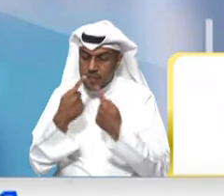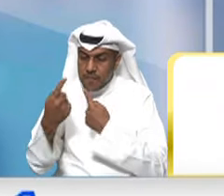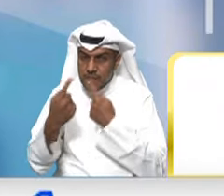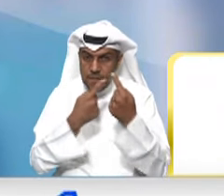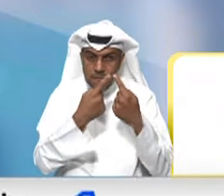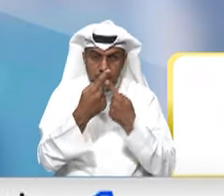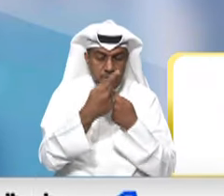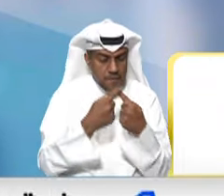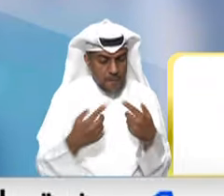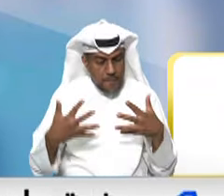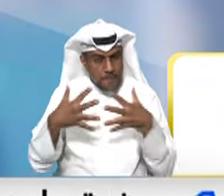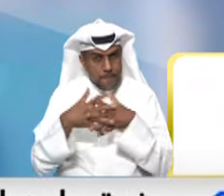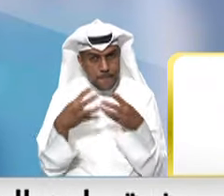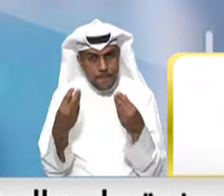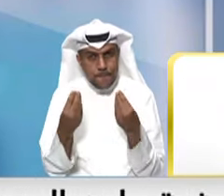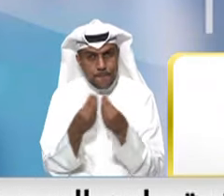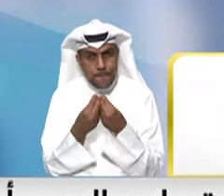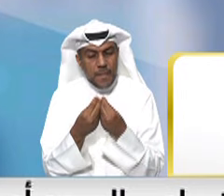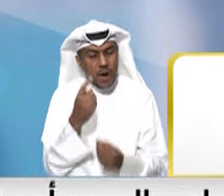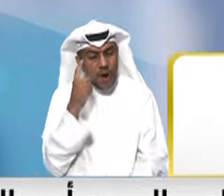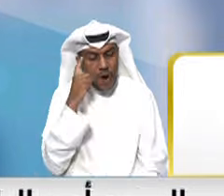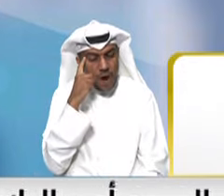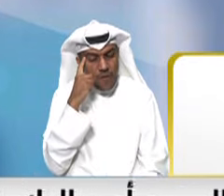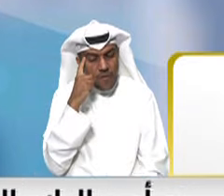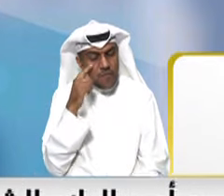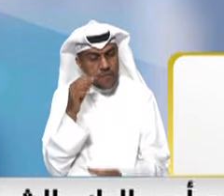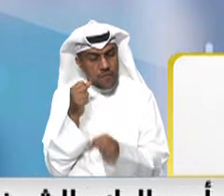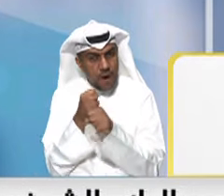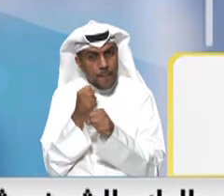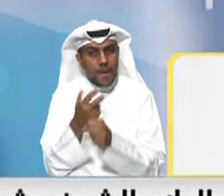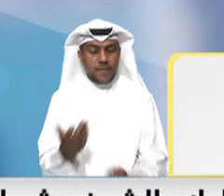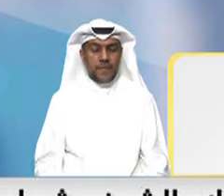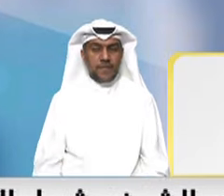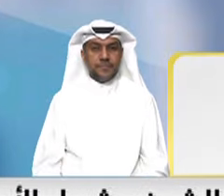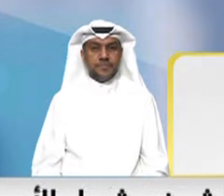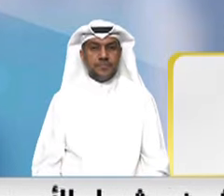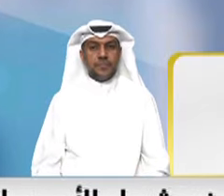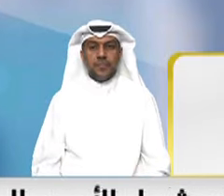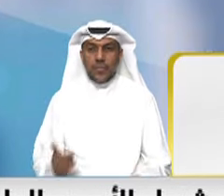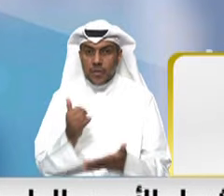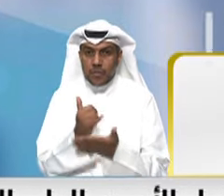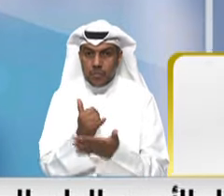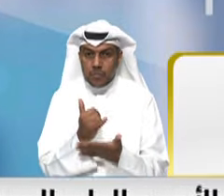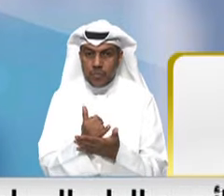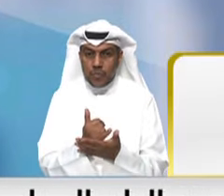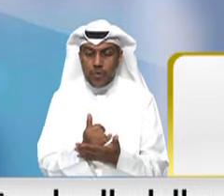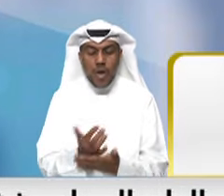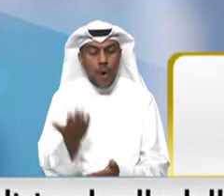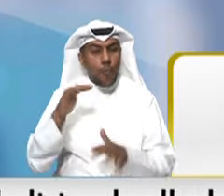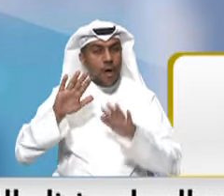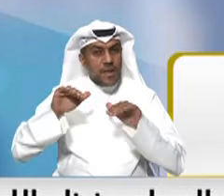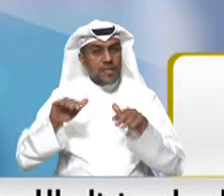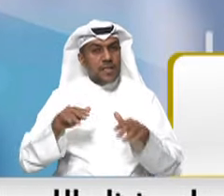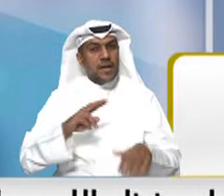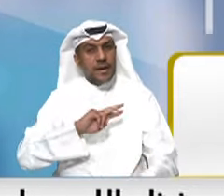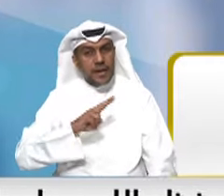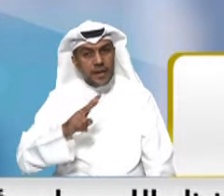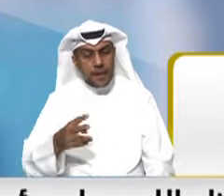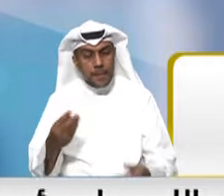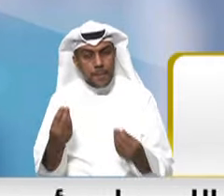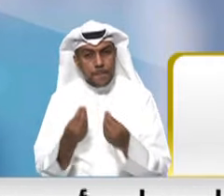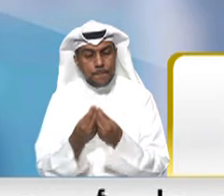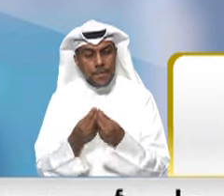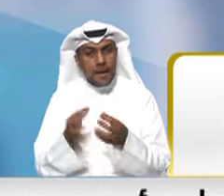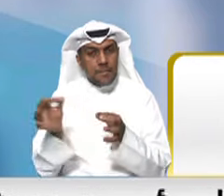المؤسسات والمنظمات الإقليمية الفعالة، وعلى رأسها منبر جدة وآلية دول جوار